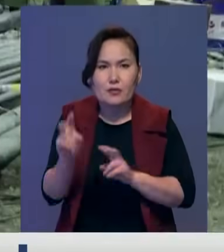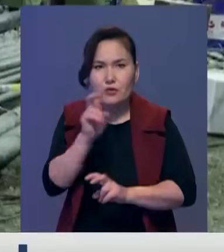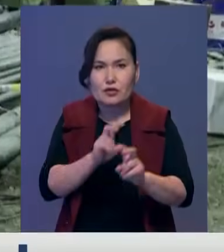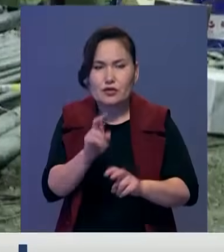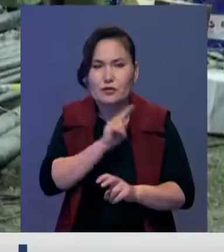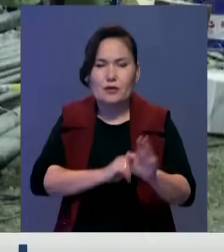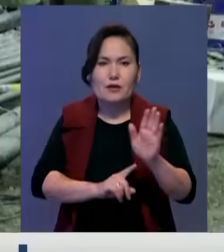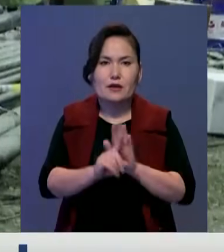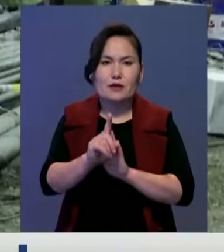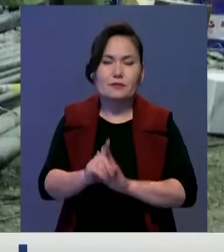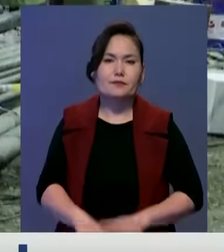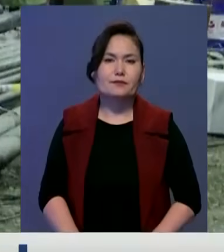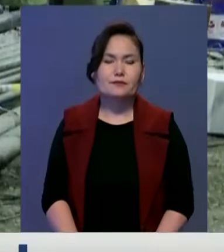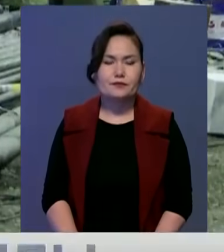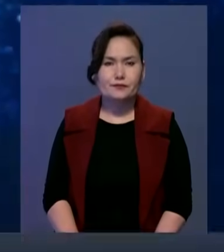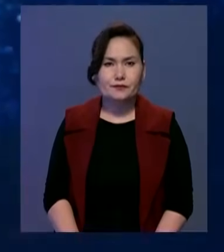жатыр.